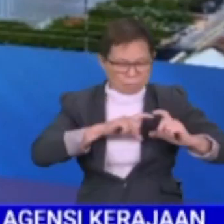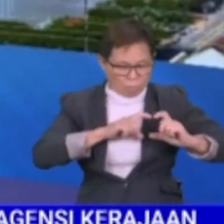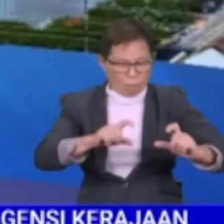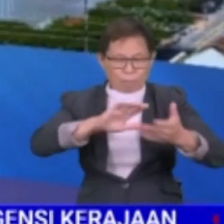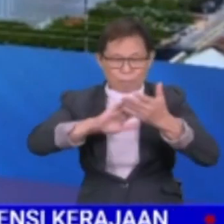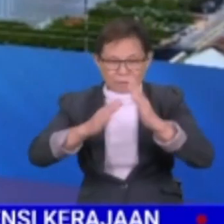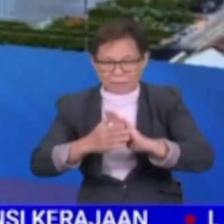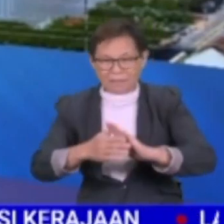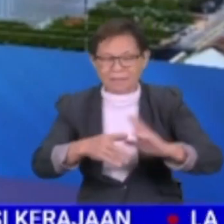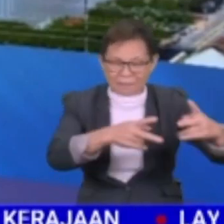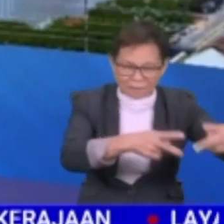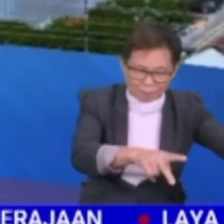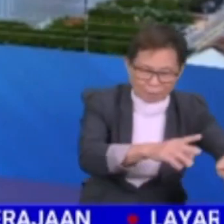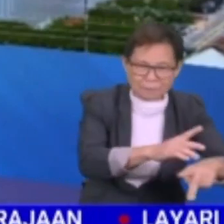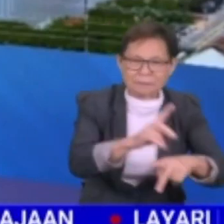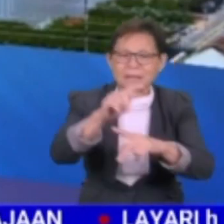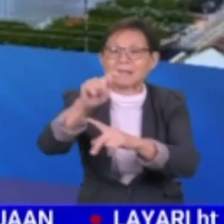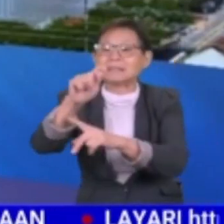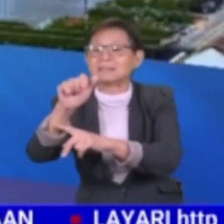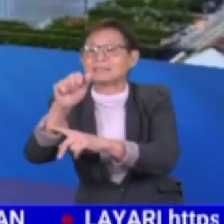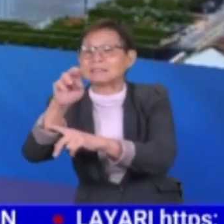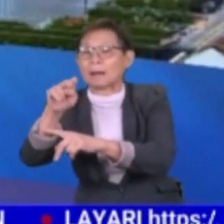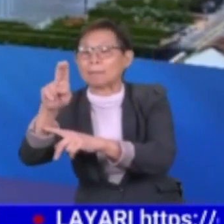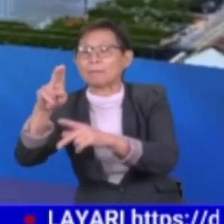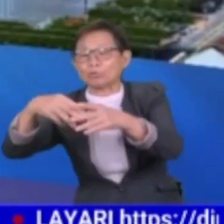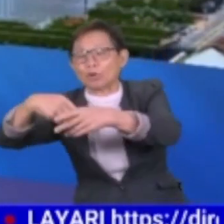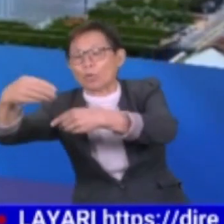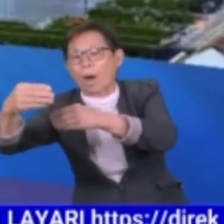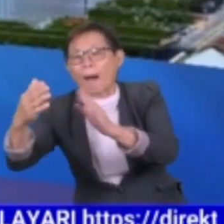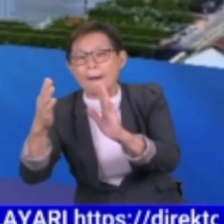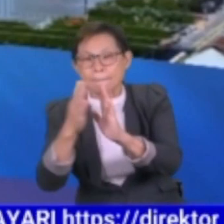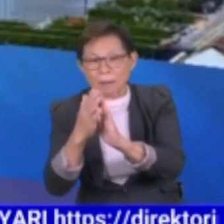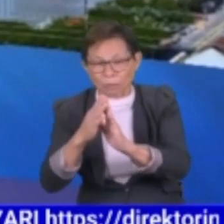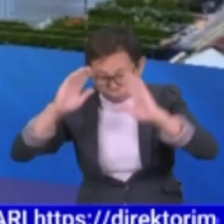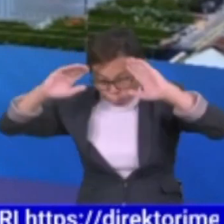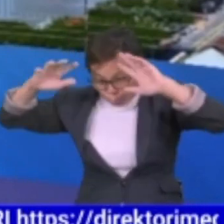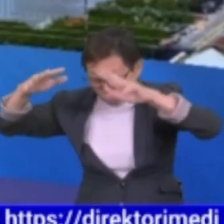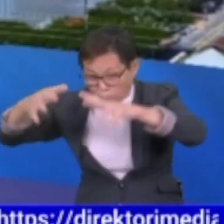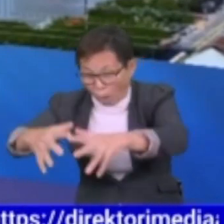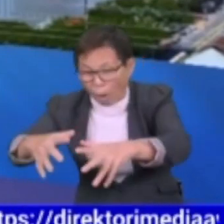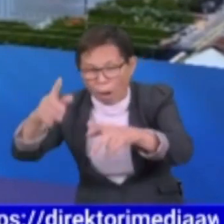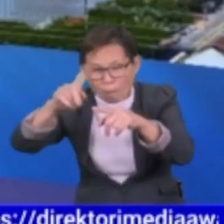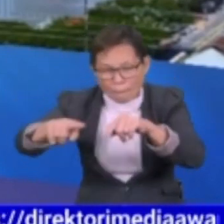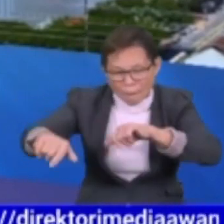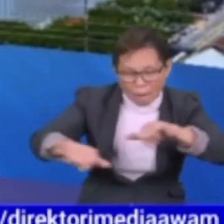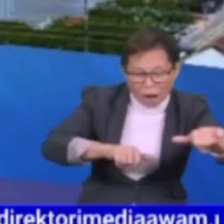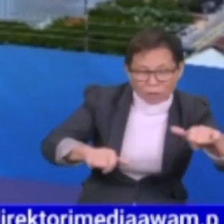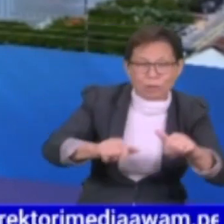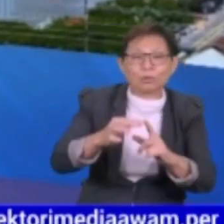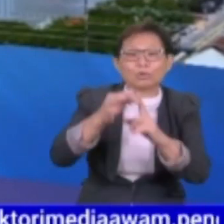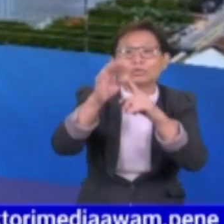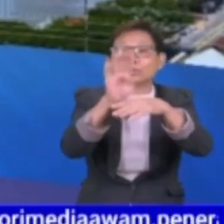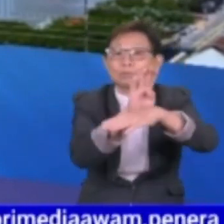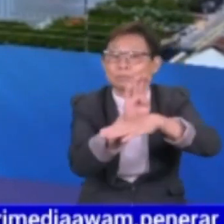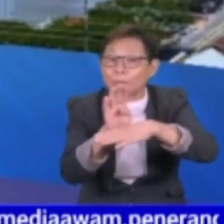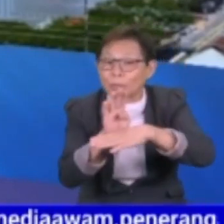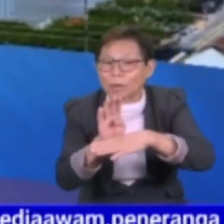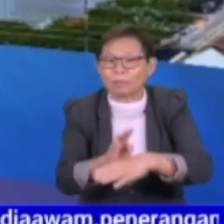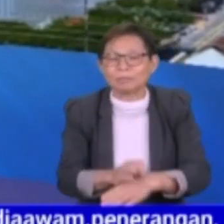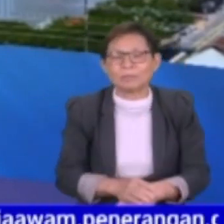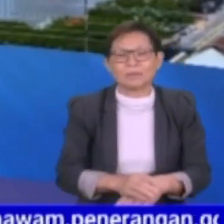menjadikan kawasan pekan dan tamu di luar Bandar sebagai kawasan tumpuan untuk berbagai activity khususnya perniagaan